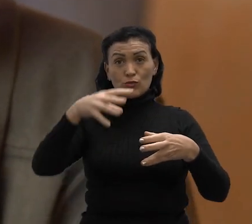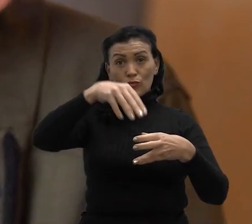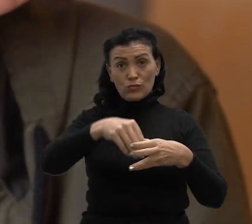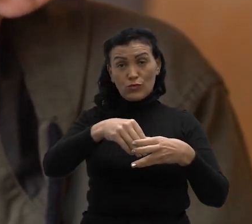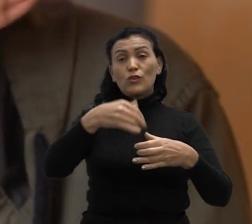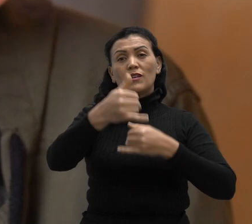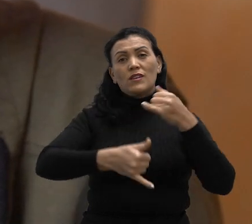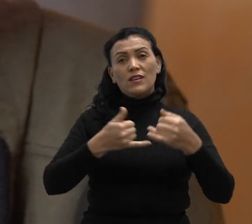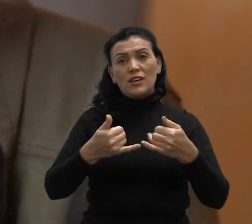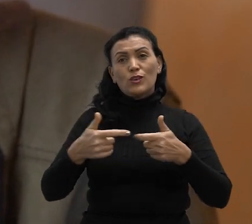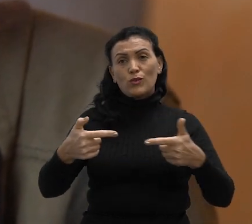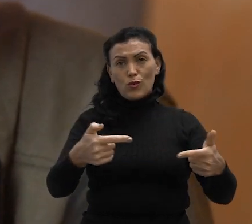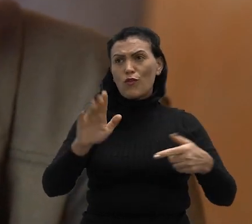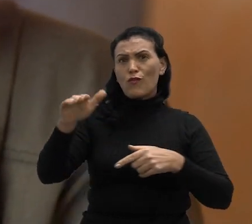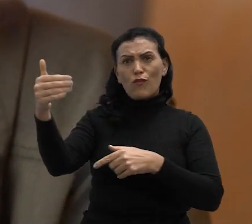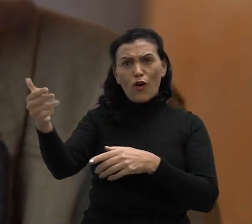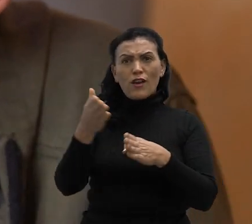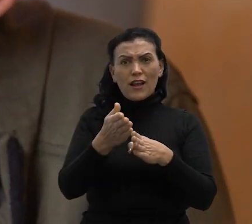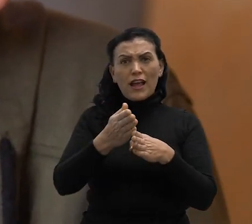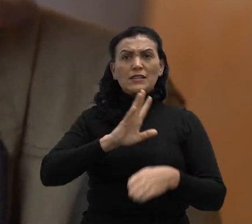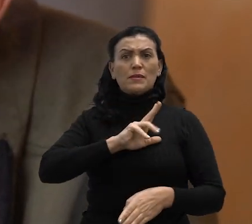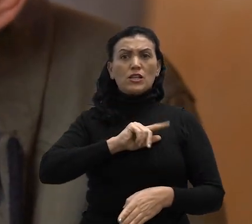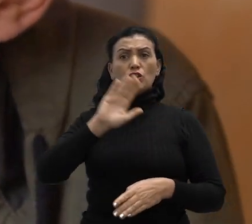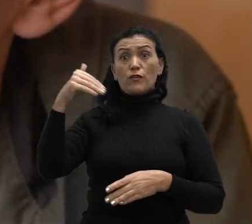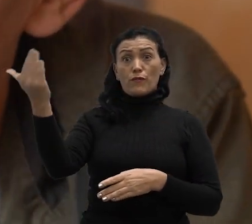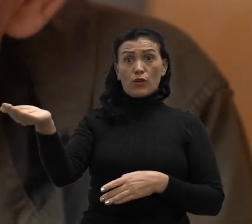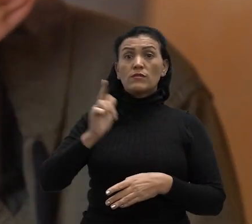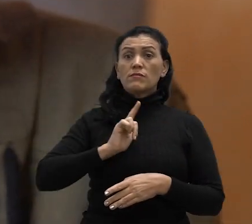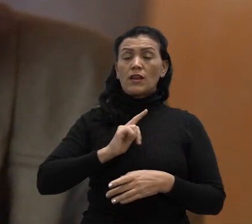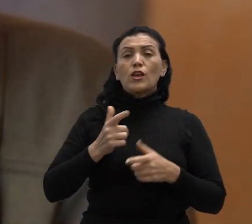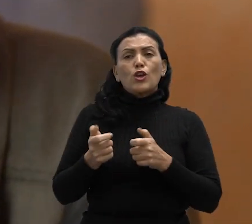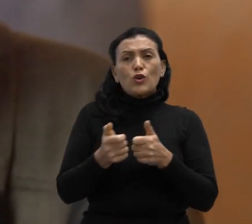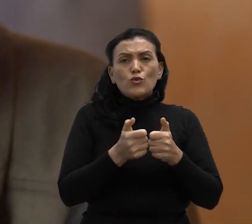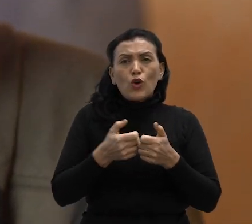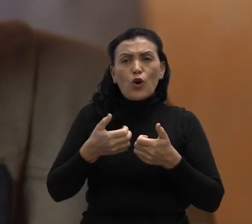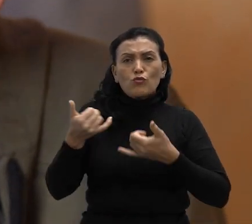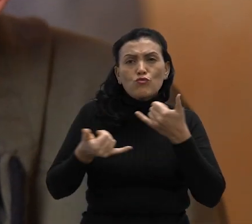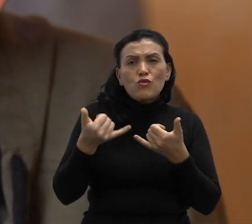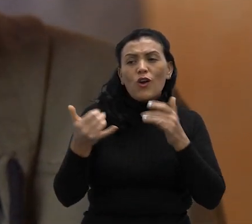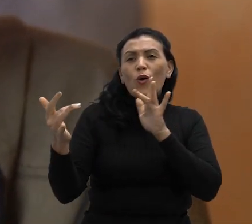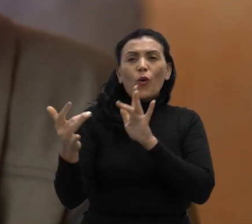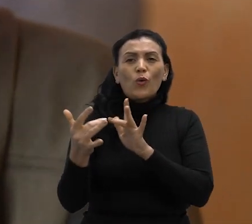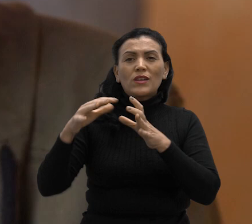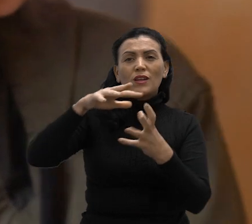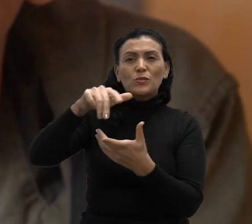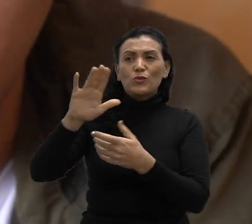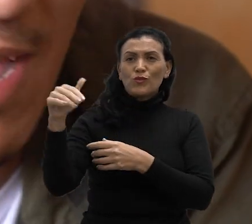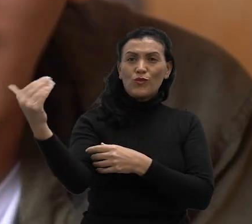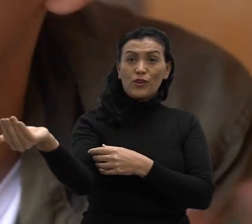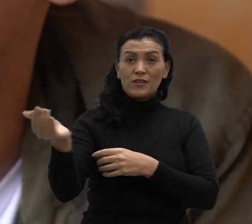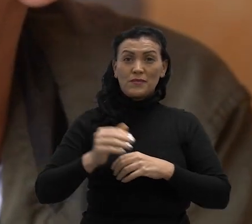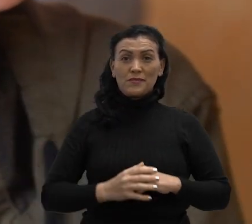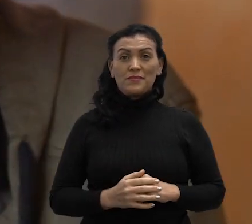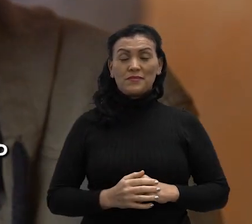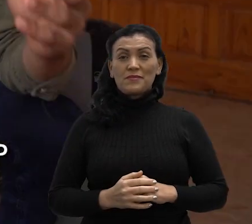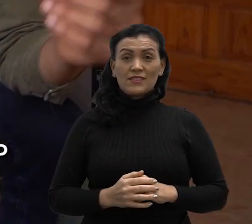ببجي ومعارف من برا غزة كلها، من برا فلسطين، فبحب أتعرف بلعب لعبة ببجي بلعبها إيش؟ بسبب إني أتعرف مع